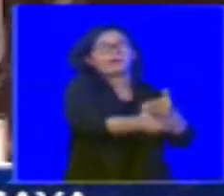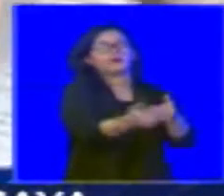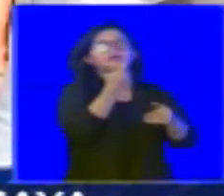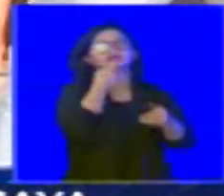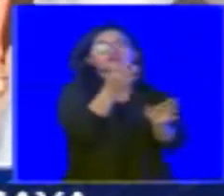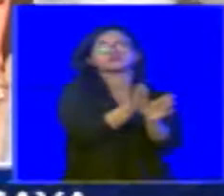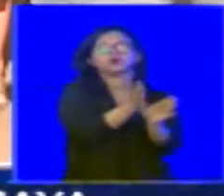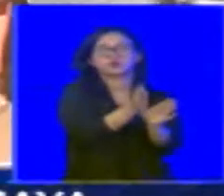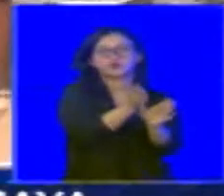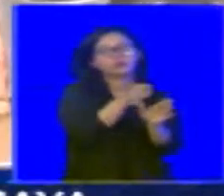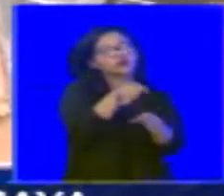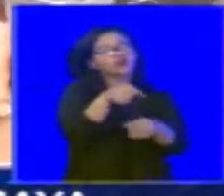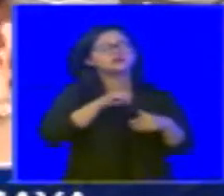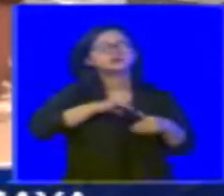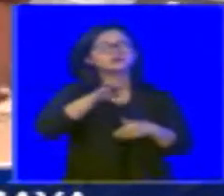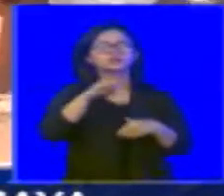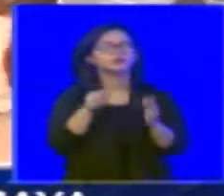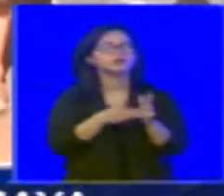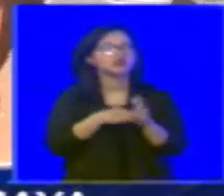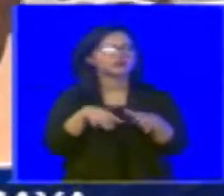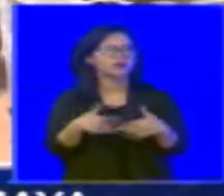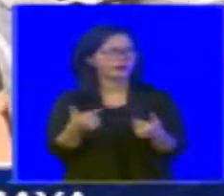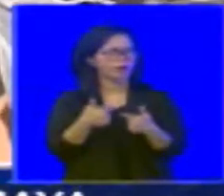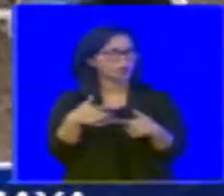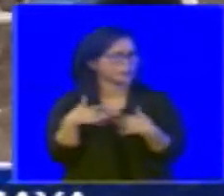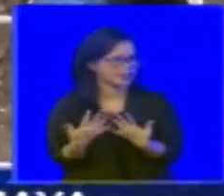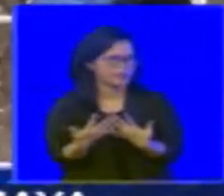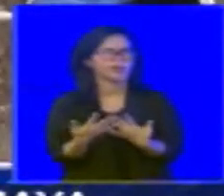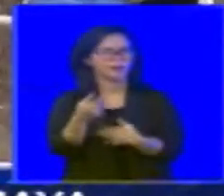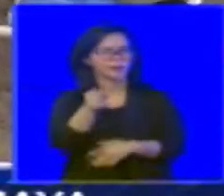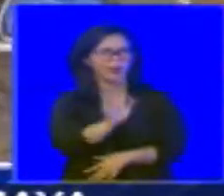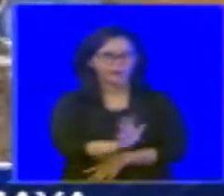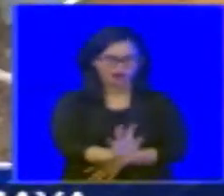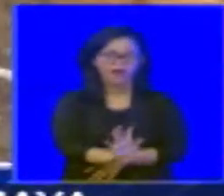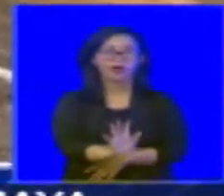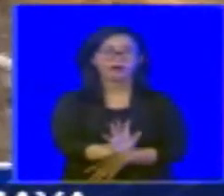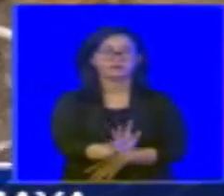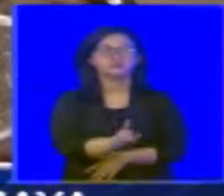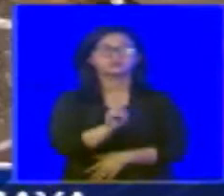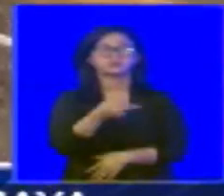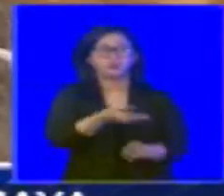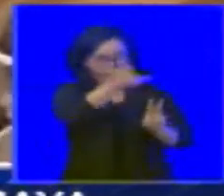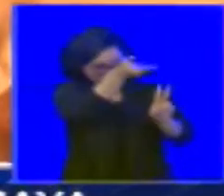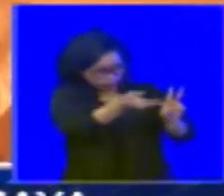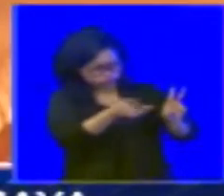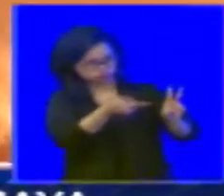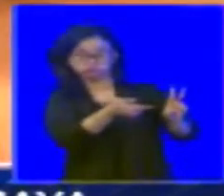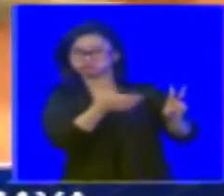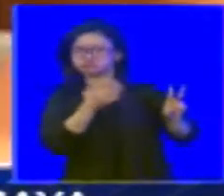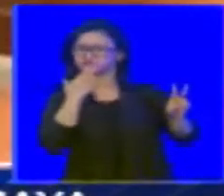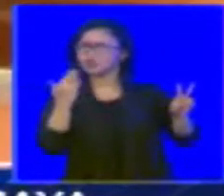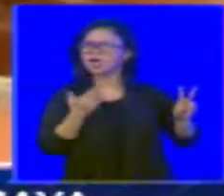untuk memeriksa kejiwaan dari DAF ini. Ya, kalau kondisi ya normal sebenarnya bersangkut, tapi kan kita akan